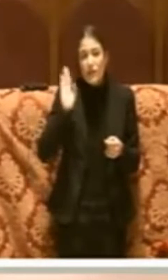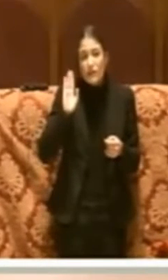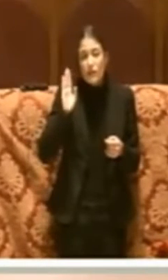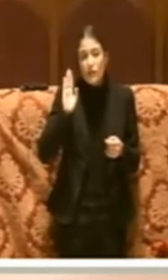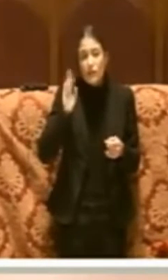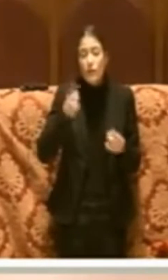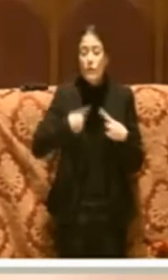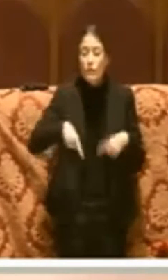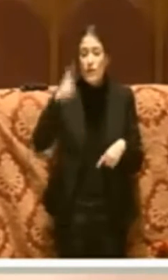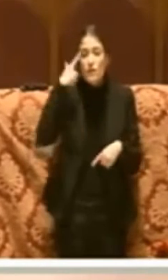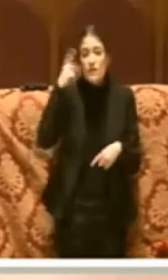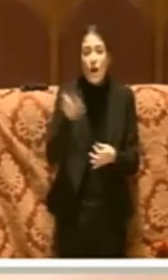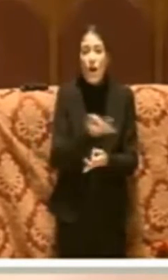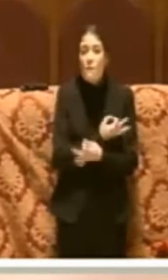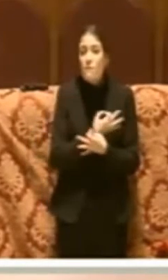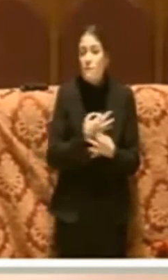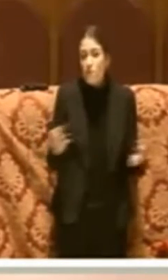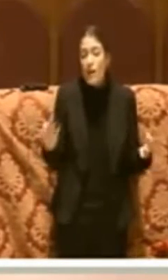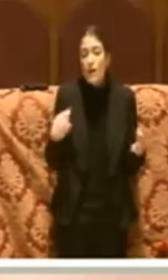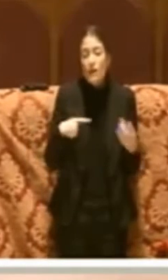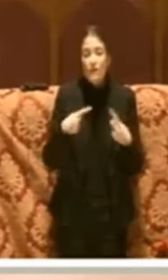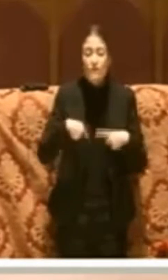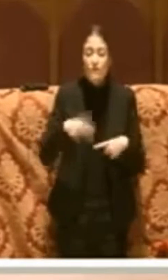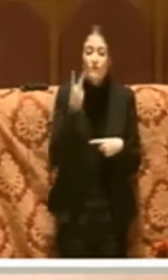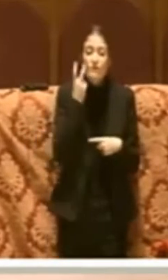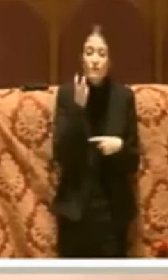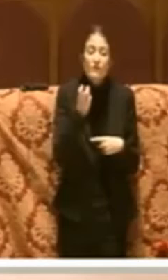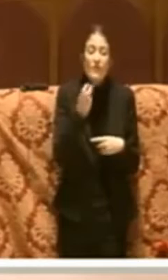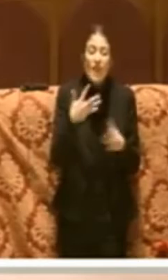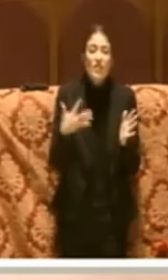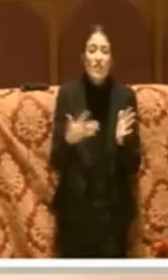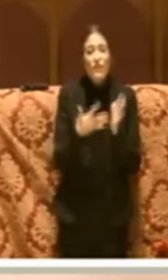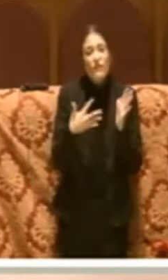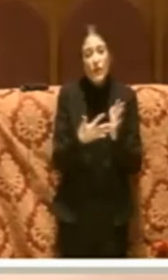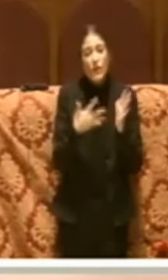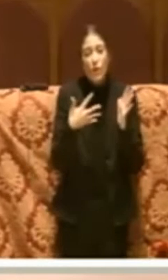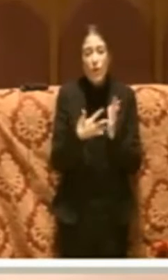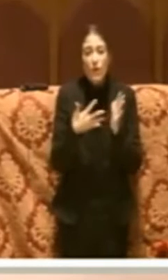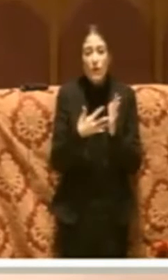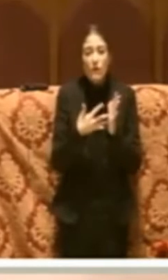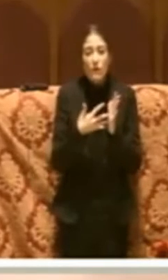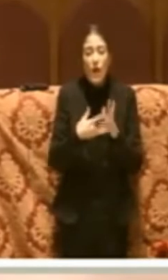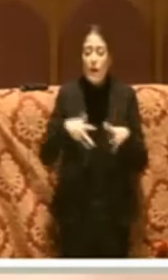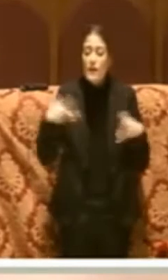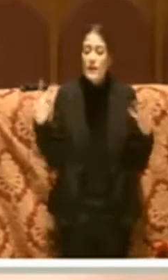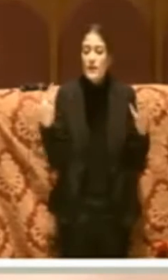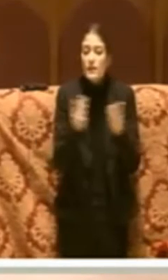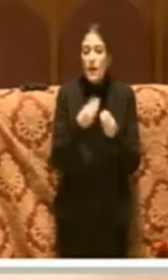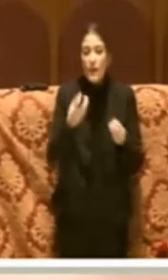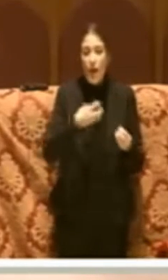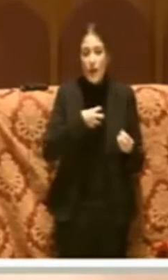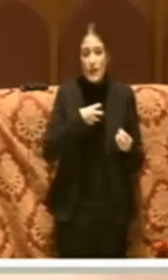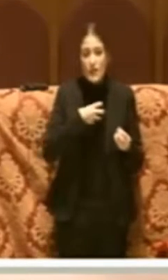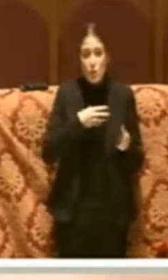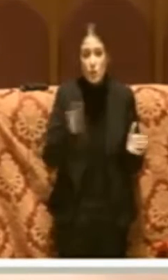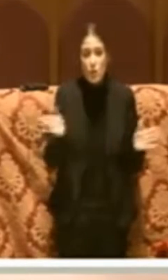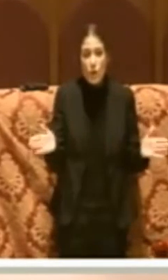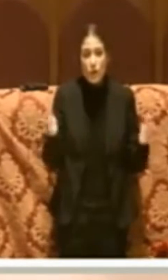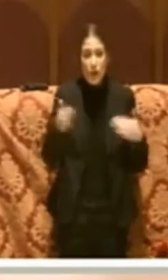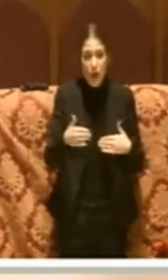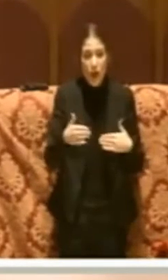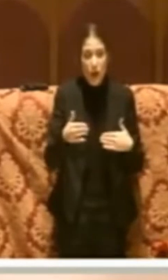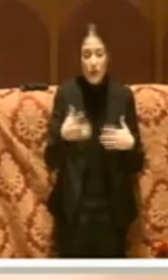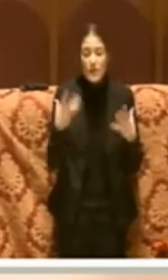sappiamo bene che ci stiamo trovando di fronte a questa difficoltà che comunque insieme all'assessorato con